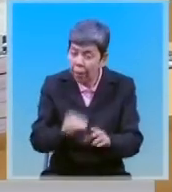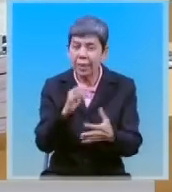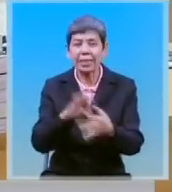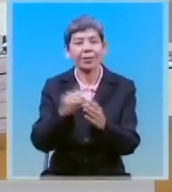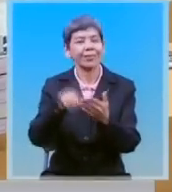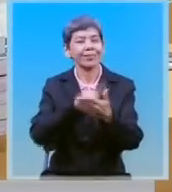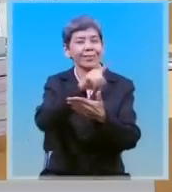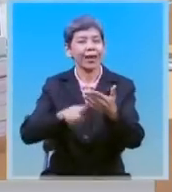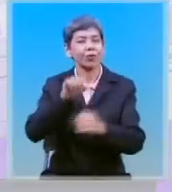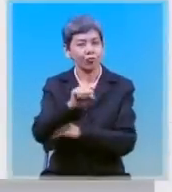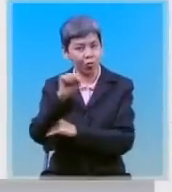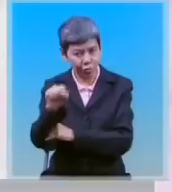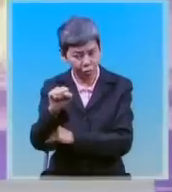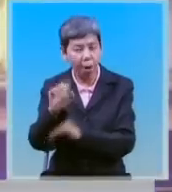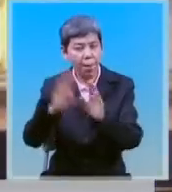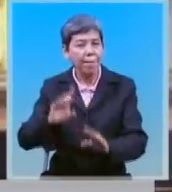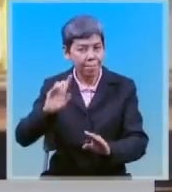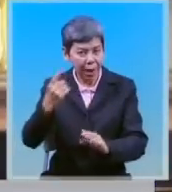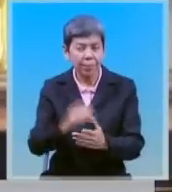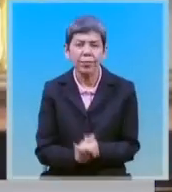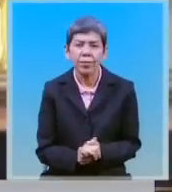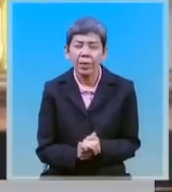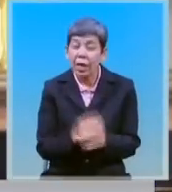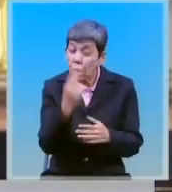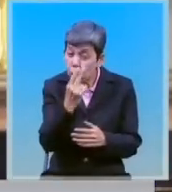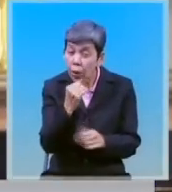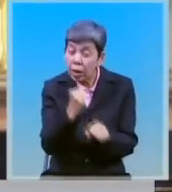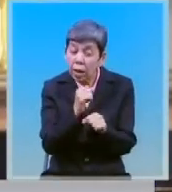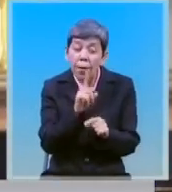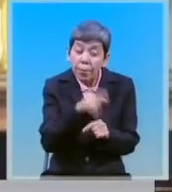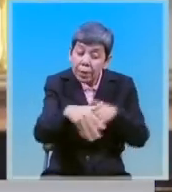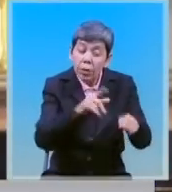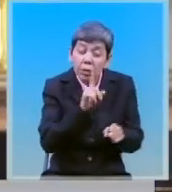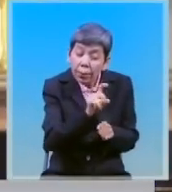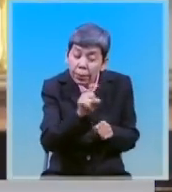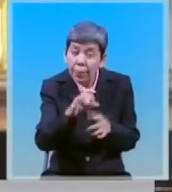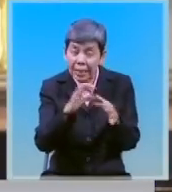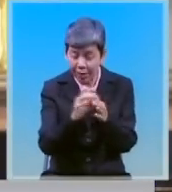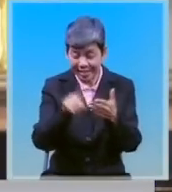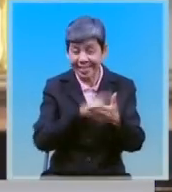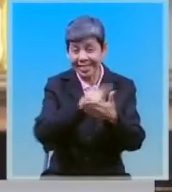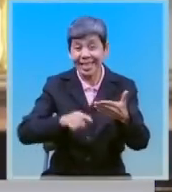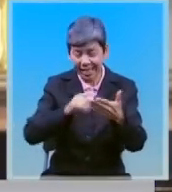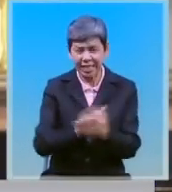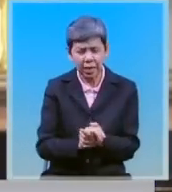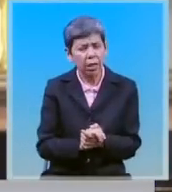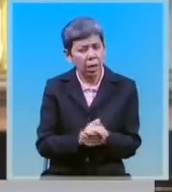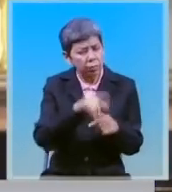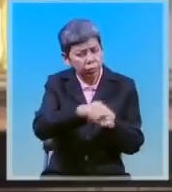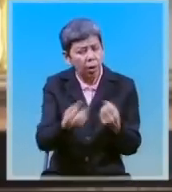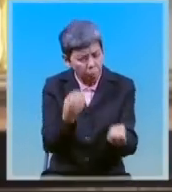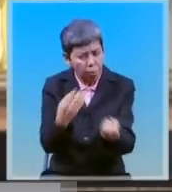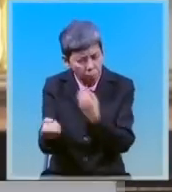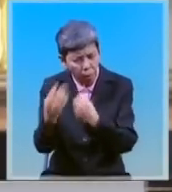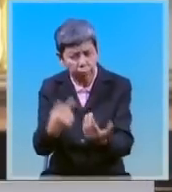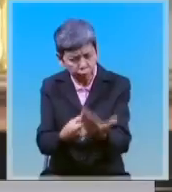เลือกตั้งส.ส. การสำรวจผลความคิดเห็นของประชาชนในเรื่องการเลือกตั้งหลายสำนักก็ได้แ